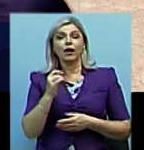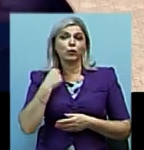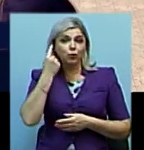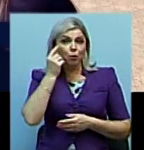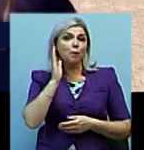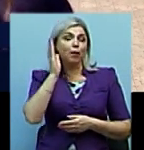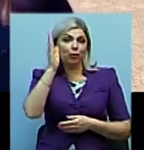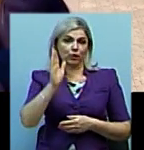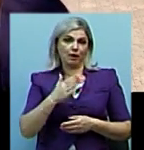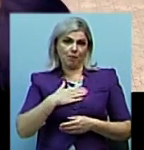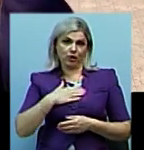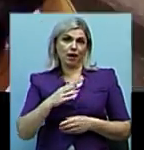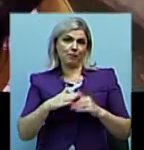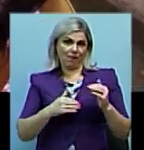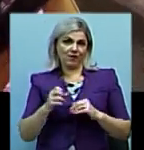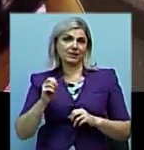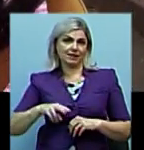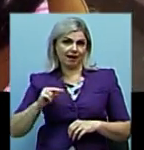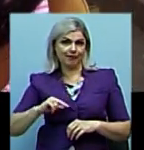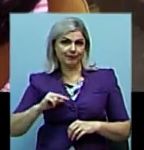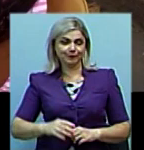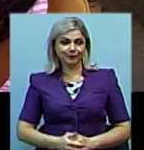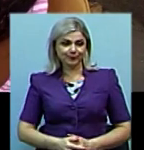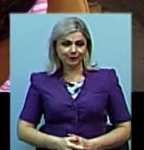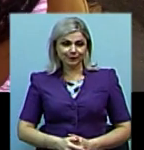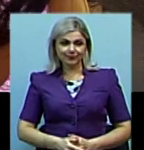буде майбутня професія.